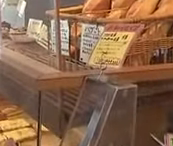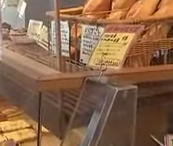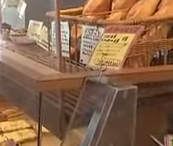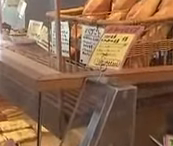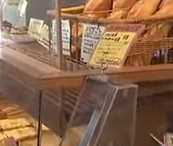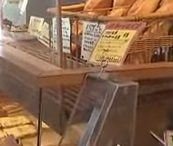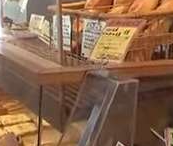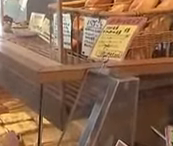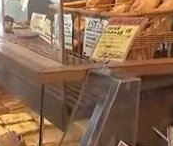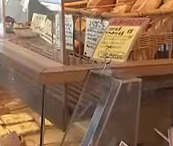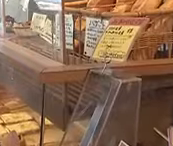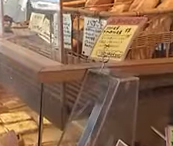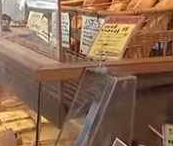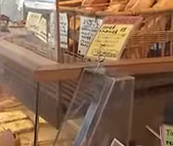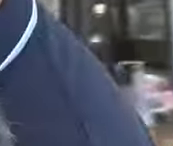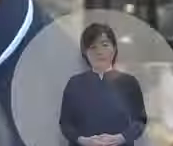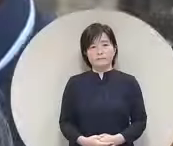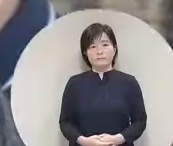1296円でございます。